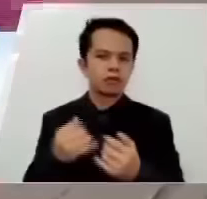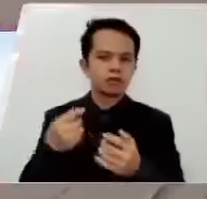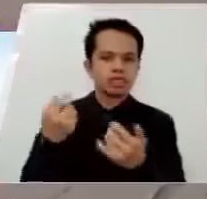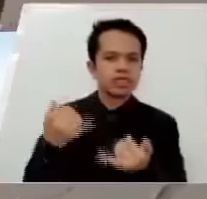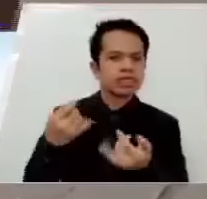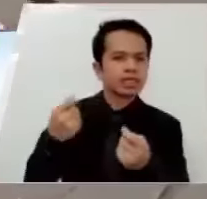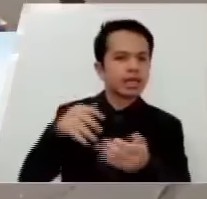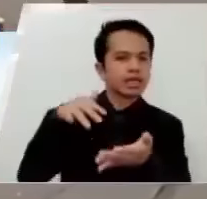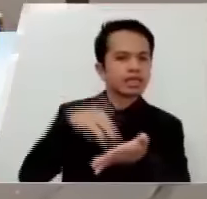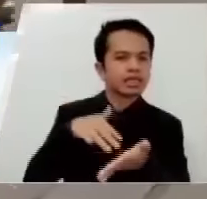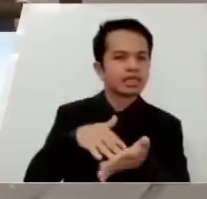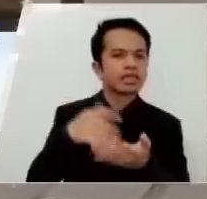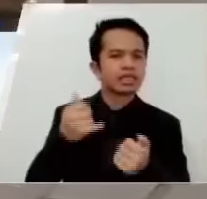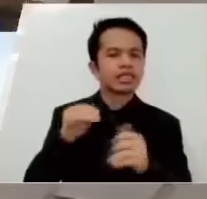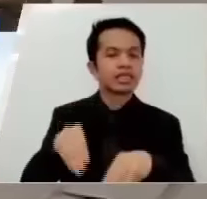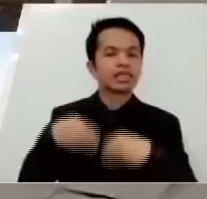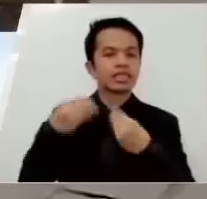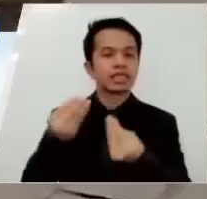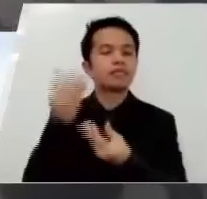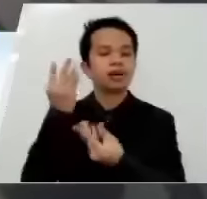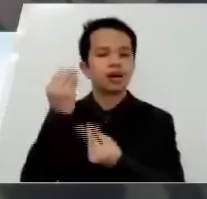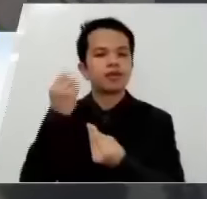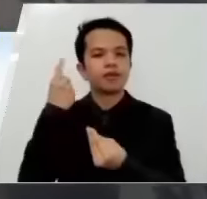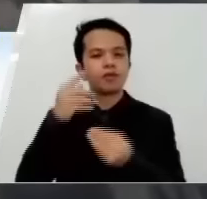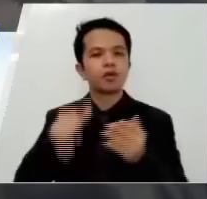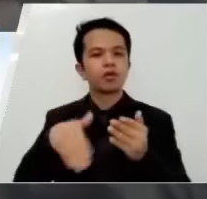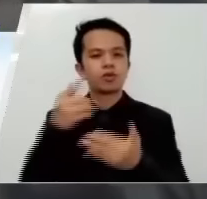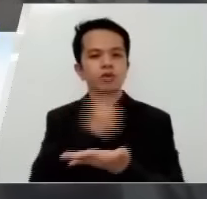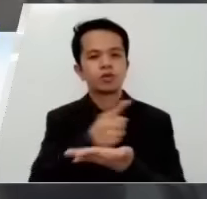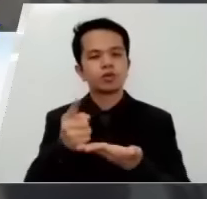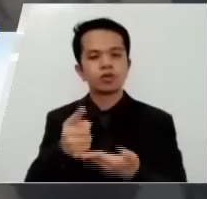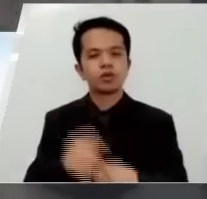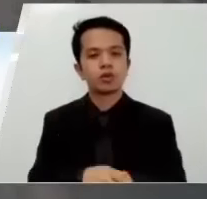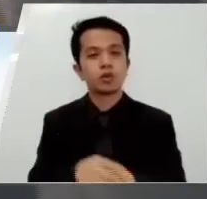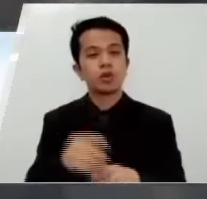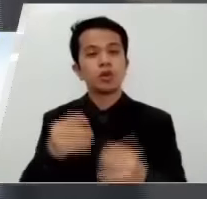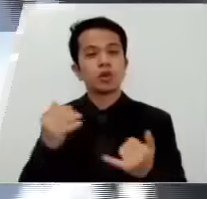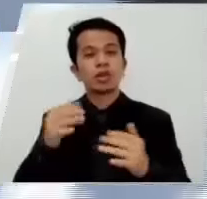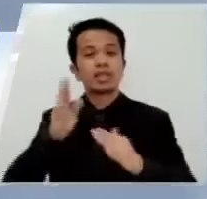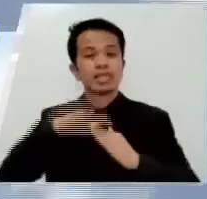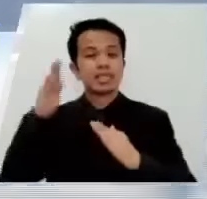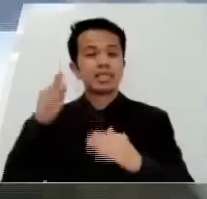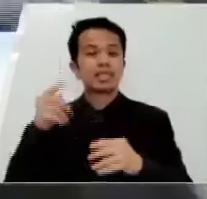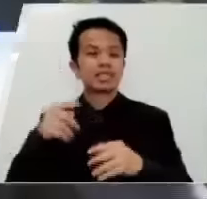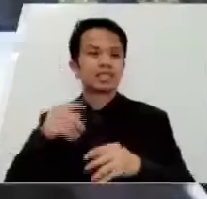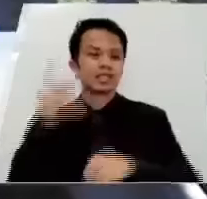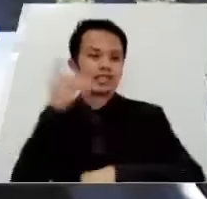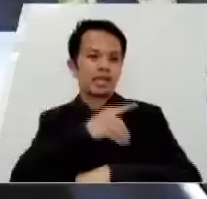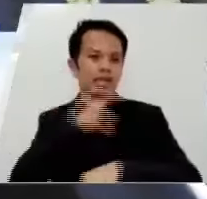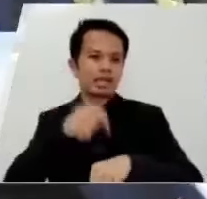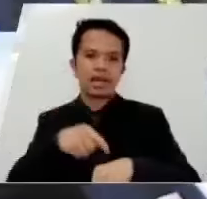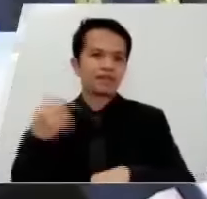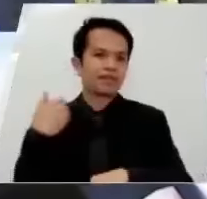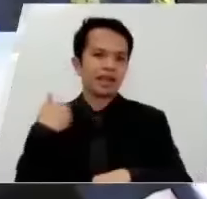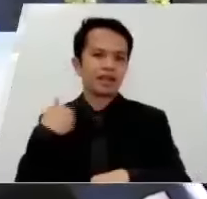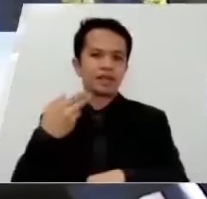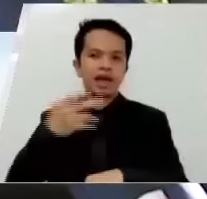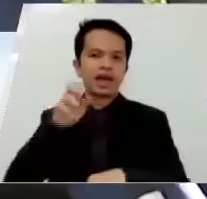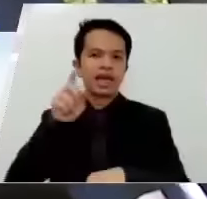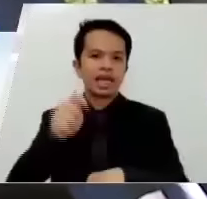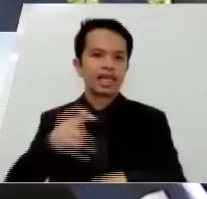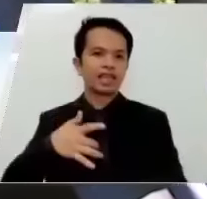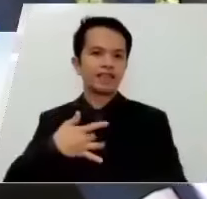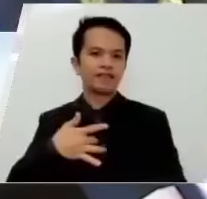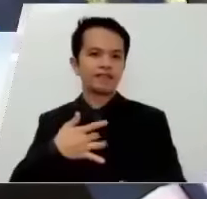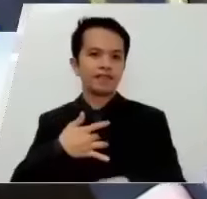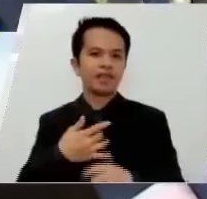at magbibigay sila ng update sa susunod na linggo. Maximum daytime temperature pa lang ito, hindi pa heat index o ang ramdam na init na